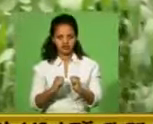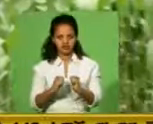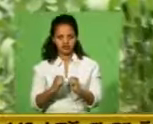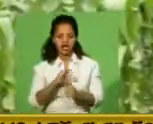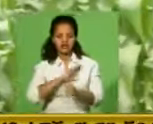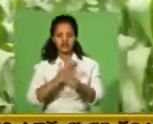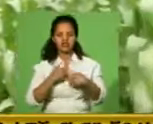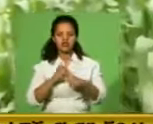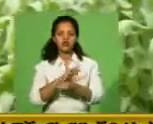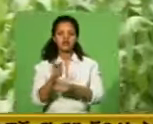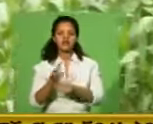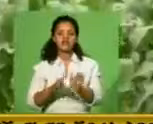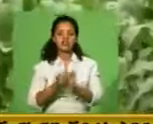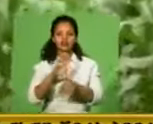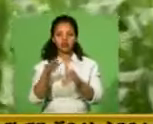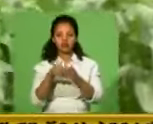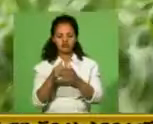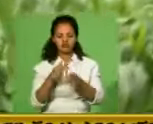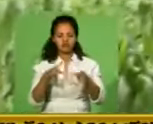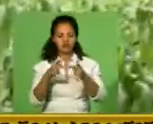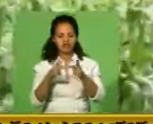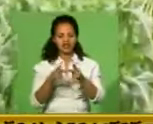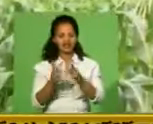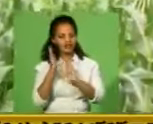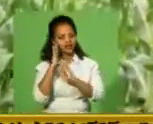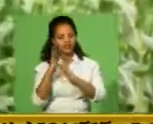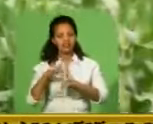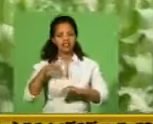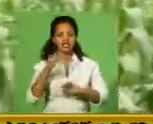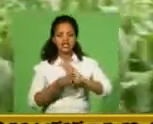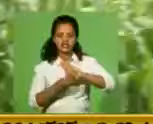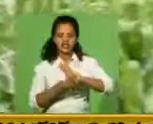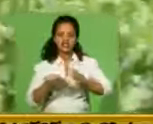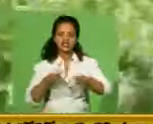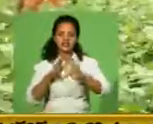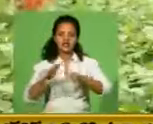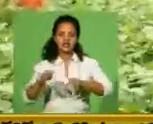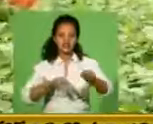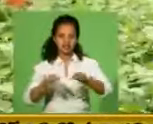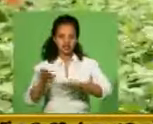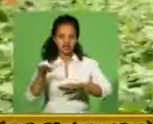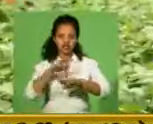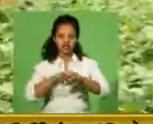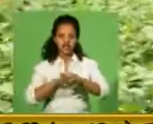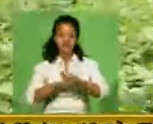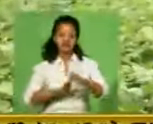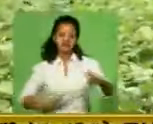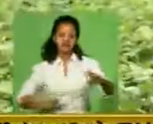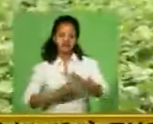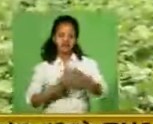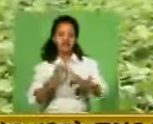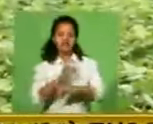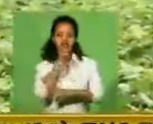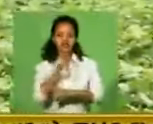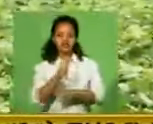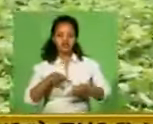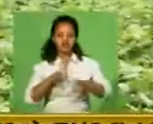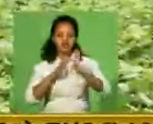ያለው። የኮሮና ቫይረስ በሁሉም ዘርፎች ያሳደረው ከፍተኛ ጫና የግብርና እንቅስቃሴዎች ላይ መስተጓጎል እንዳይፈጥር